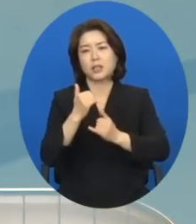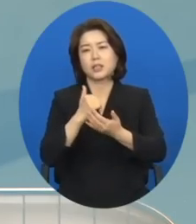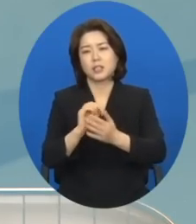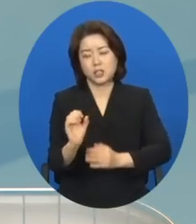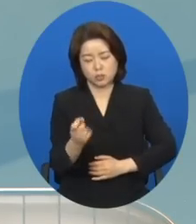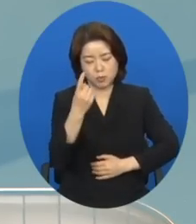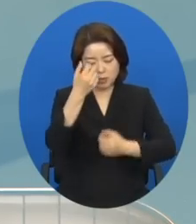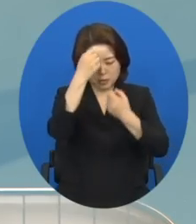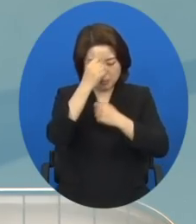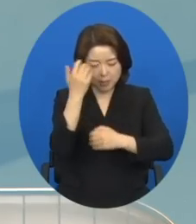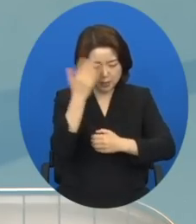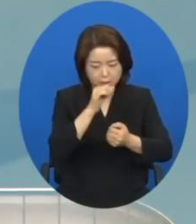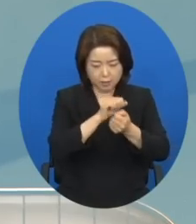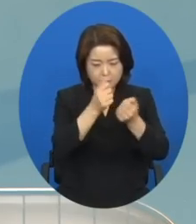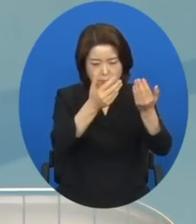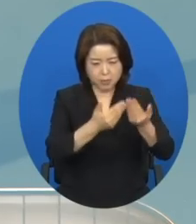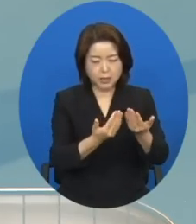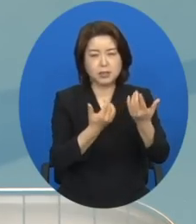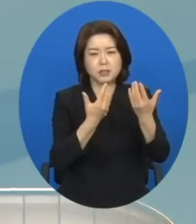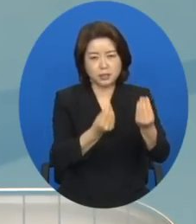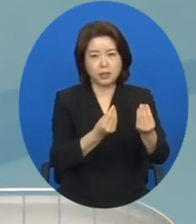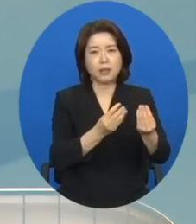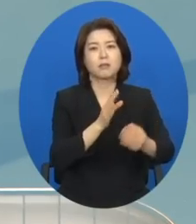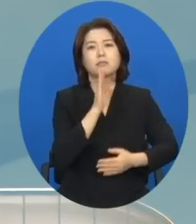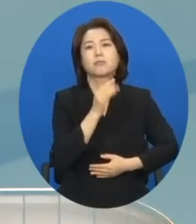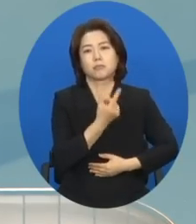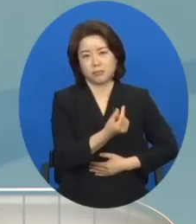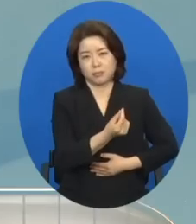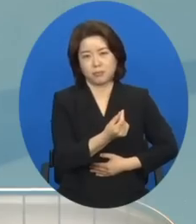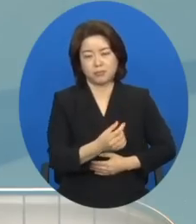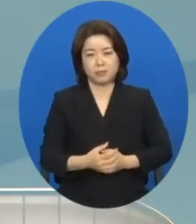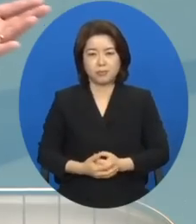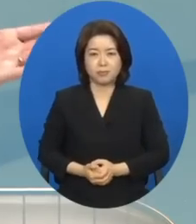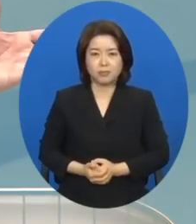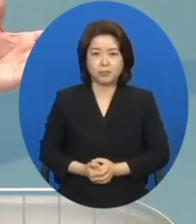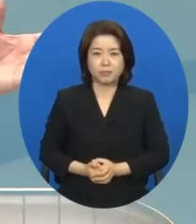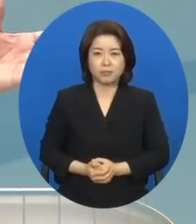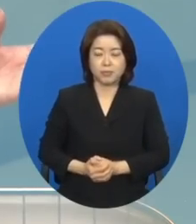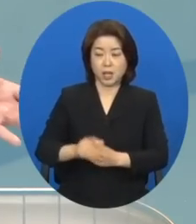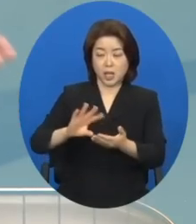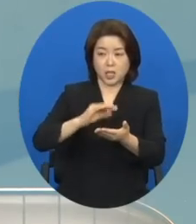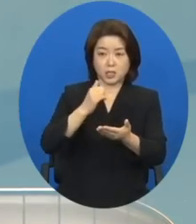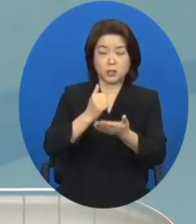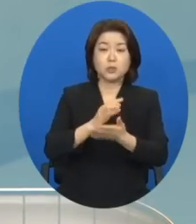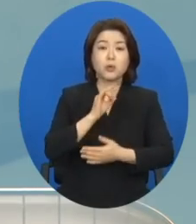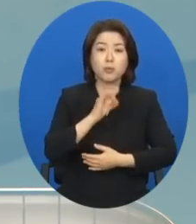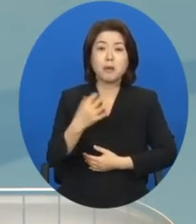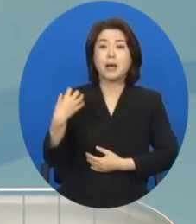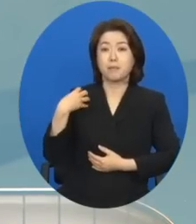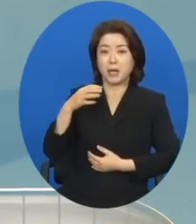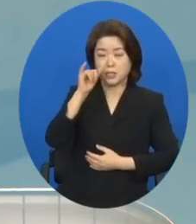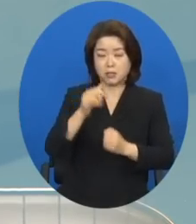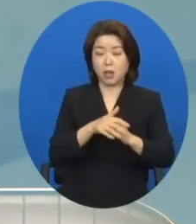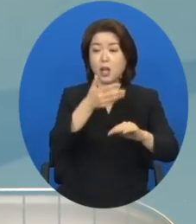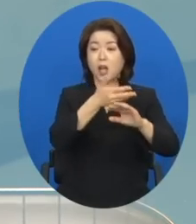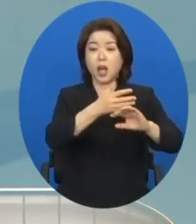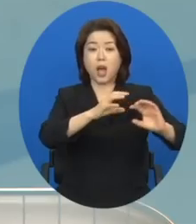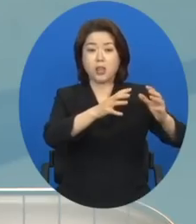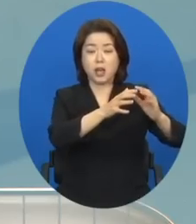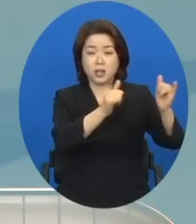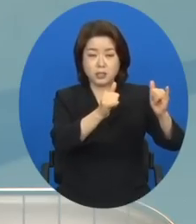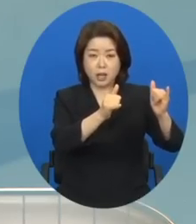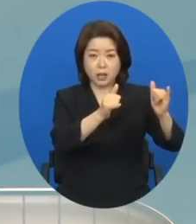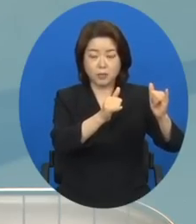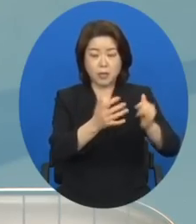씻음을 받은 분이에요. 사실 여러분, 그리스도인들에게만 짐이 있습니다. 이방인에게는 짐이 없어요. 예수님이